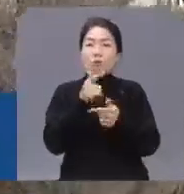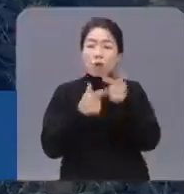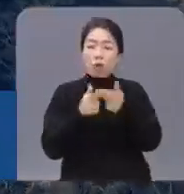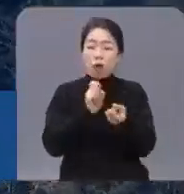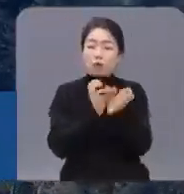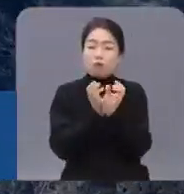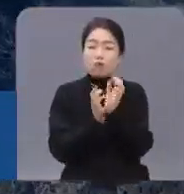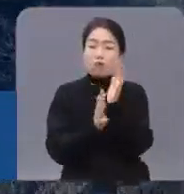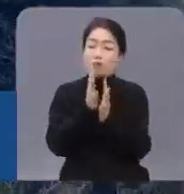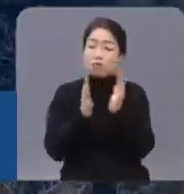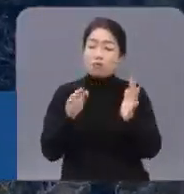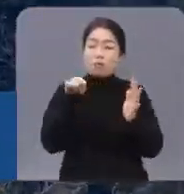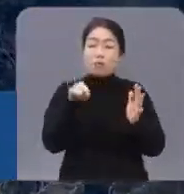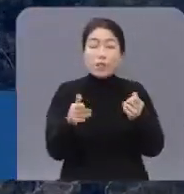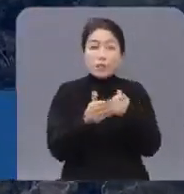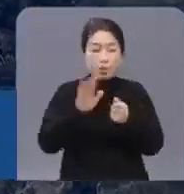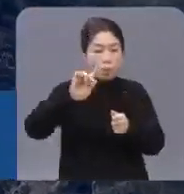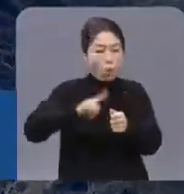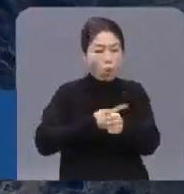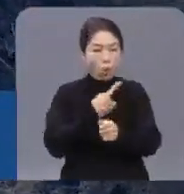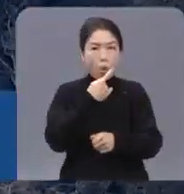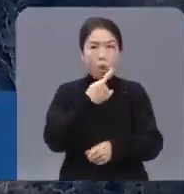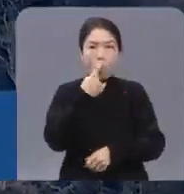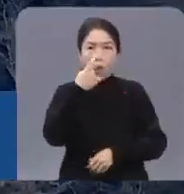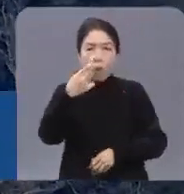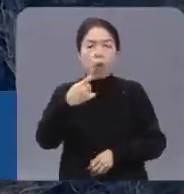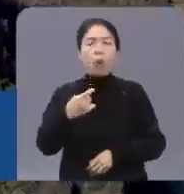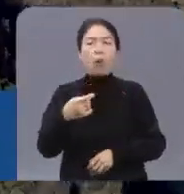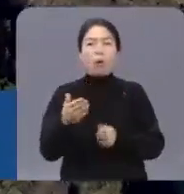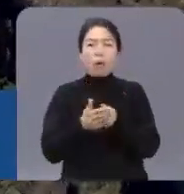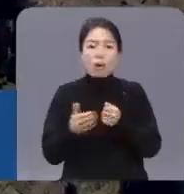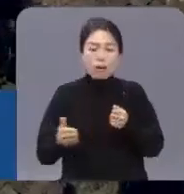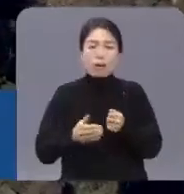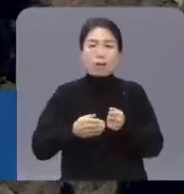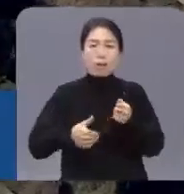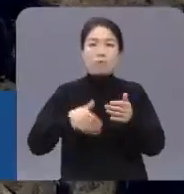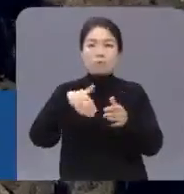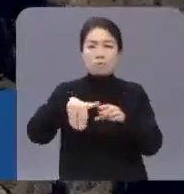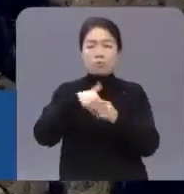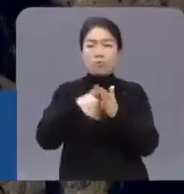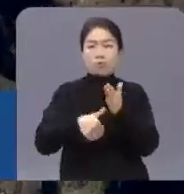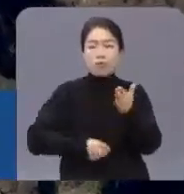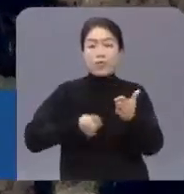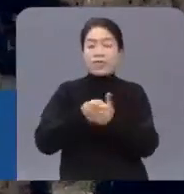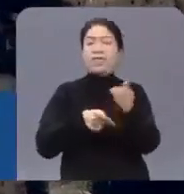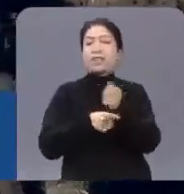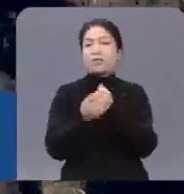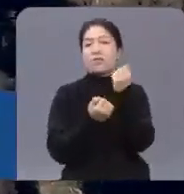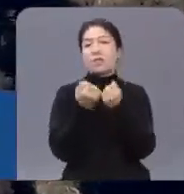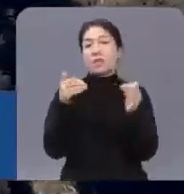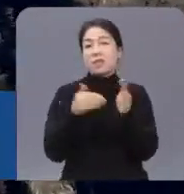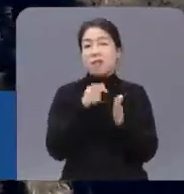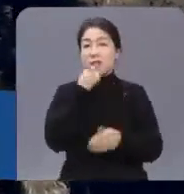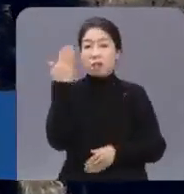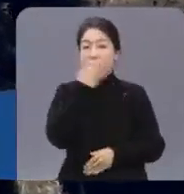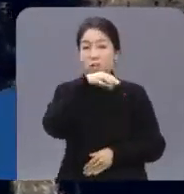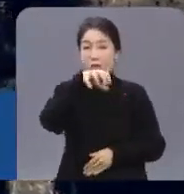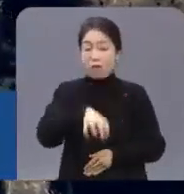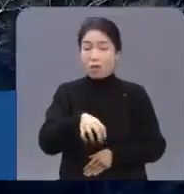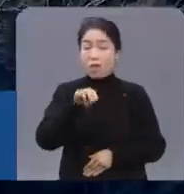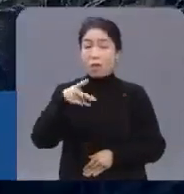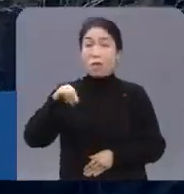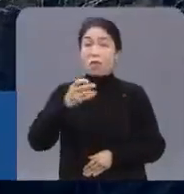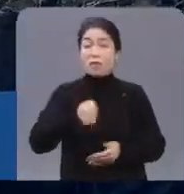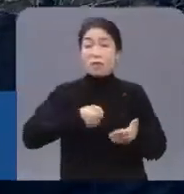조화돼서 빼어난 자연경관을 형성하고 있다며 문화재 지정 이유를 설명했습니다 여수 지역의 명승지정은